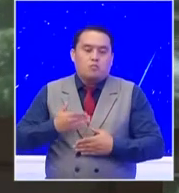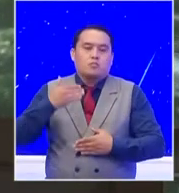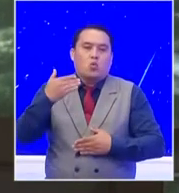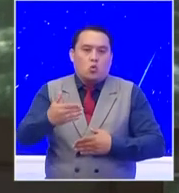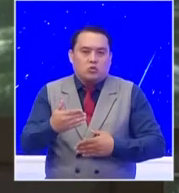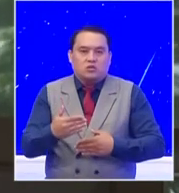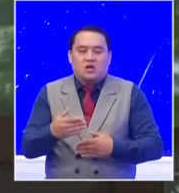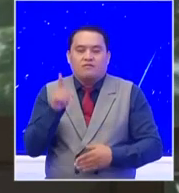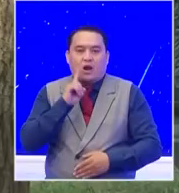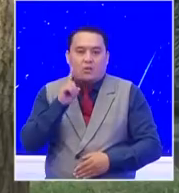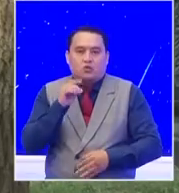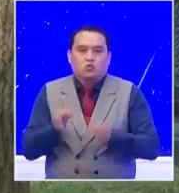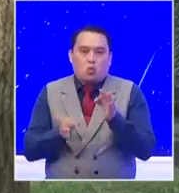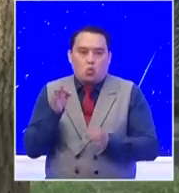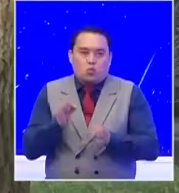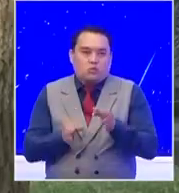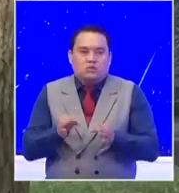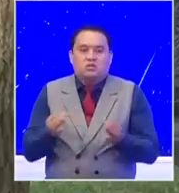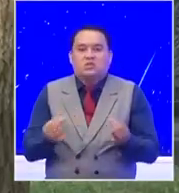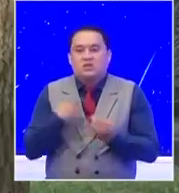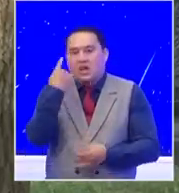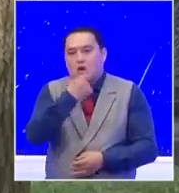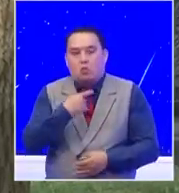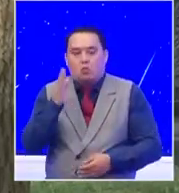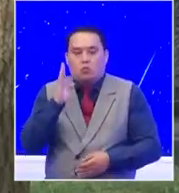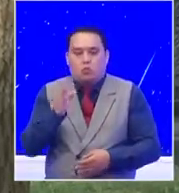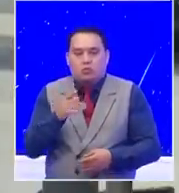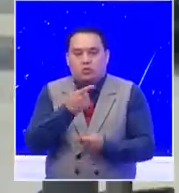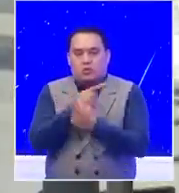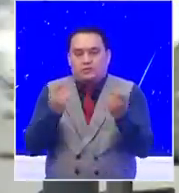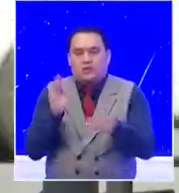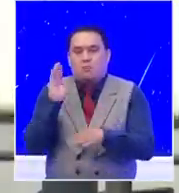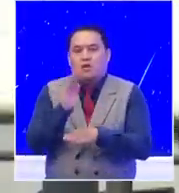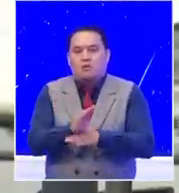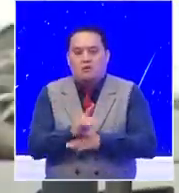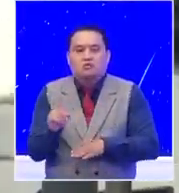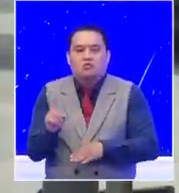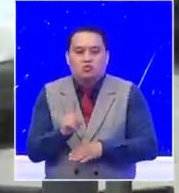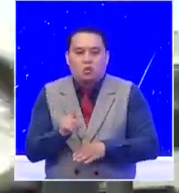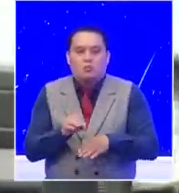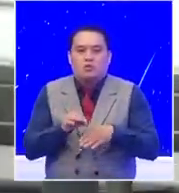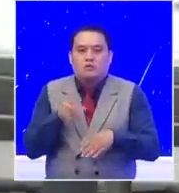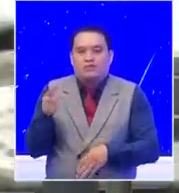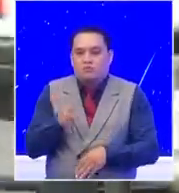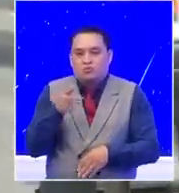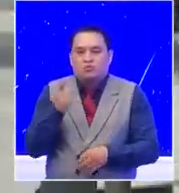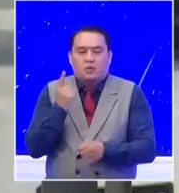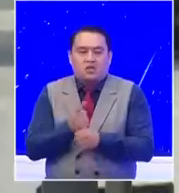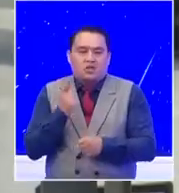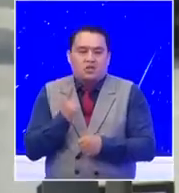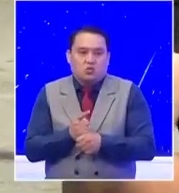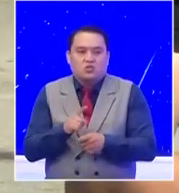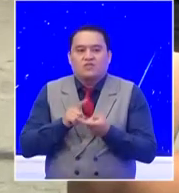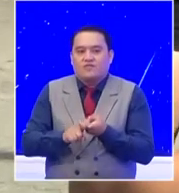О дате и времени судебных заседаний заинтересованные лица будут извещены дополнительно. К сожалению, вести съемку внутри здания запрещено.